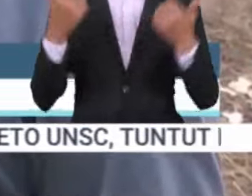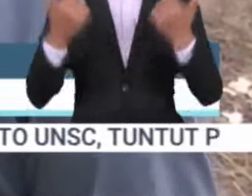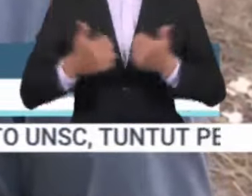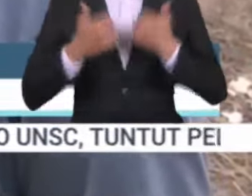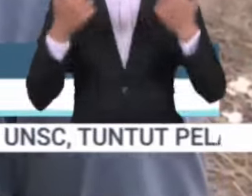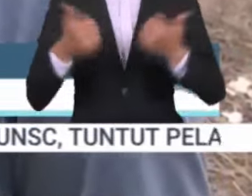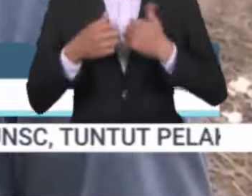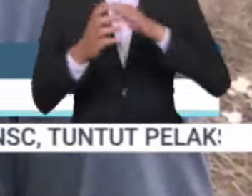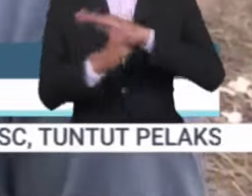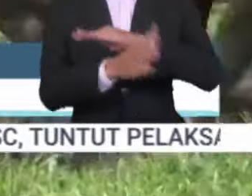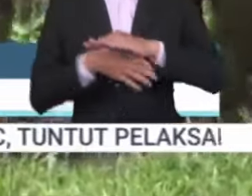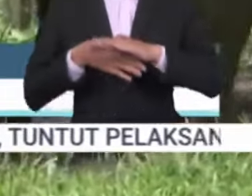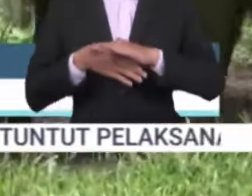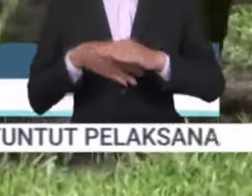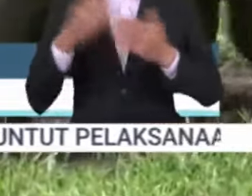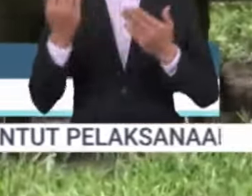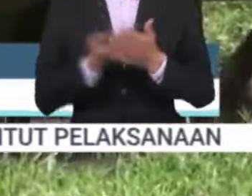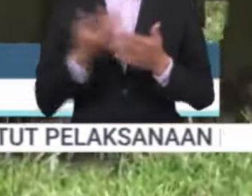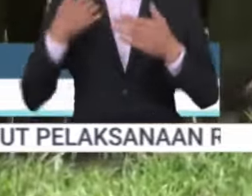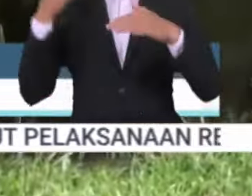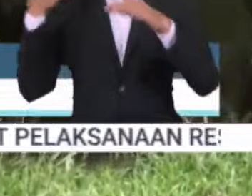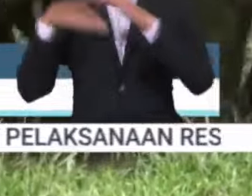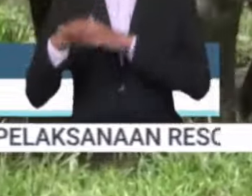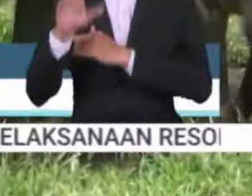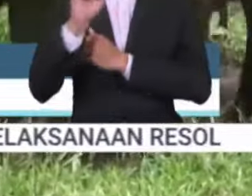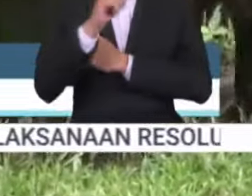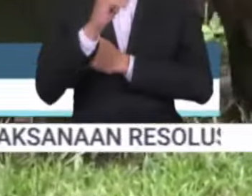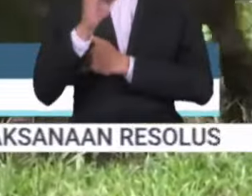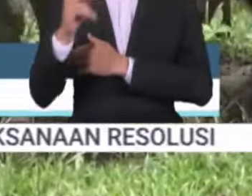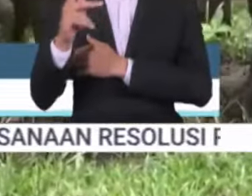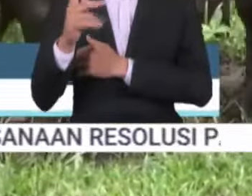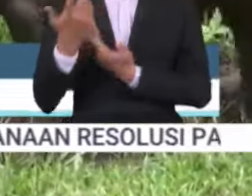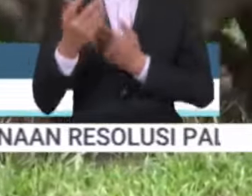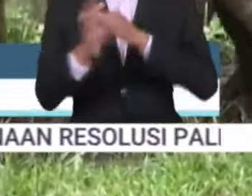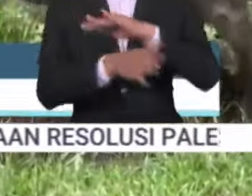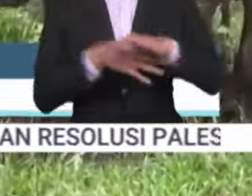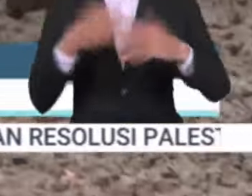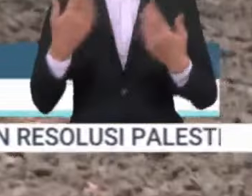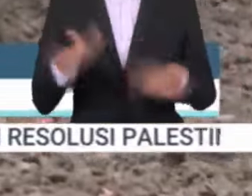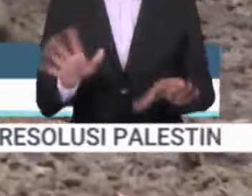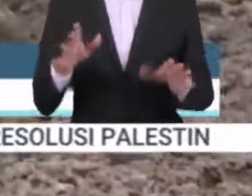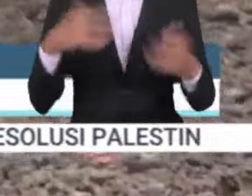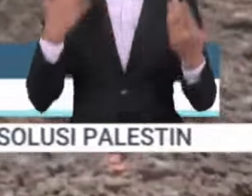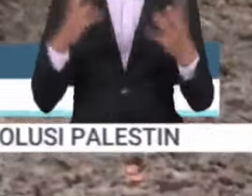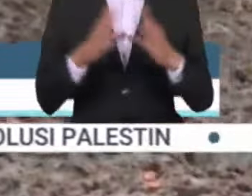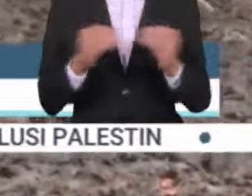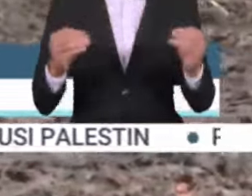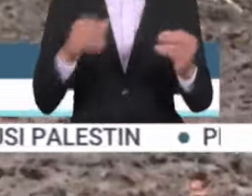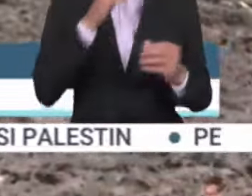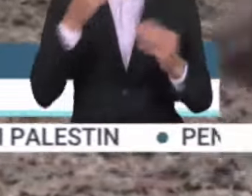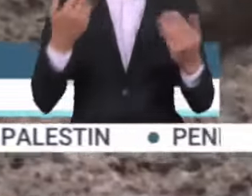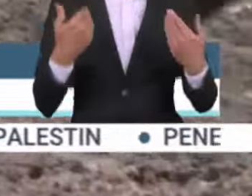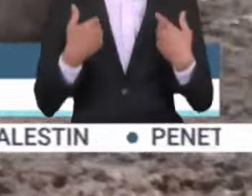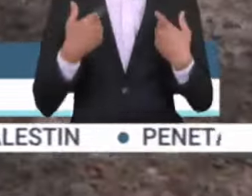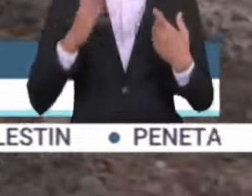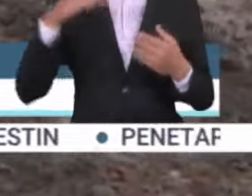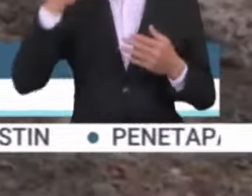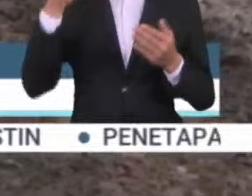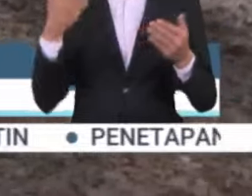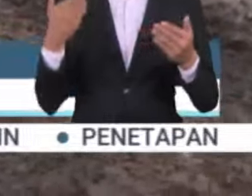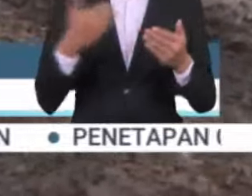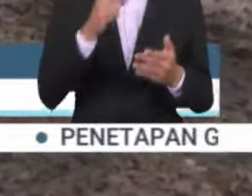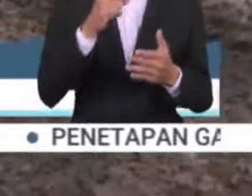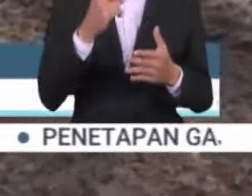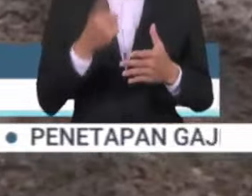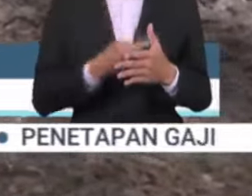perayaan korban ke, baru kita masuk stok. Kalau macam dah lepas korban ni, tak ada. Nanti dah dekat-dekat lagi sebulan, dua bulan baru masuk stok.